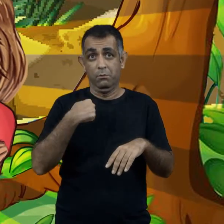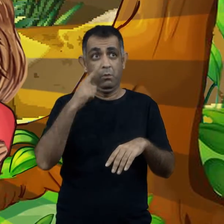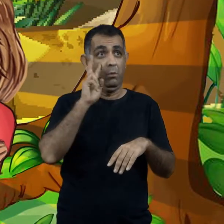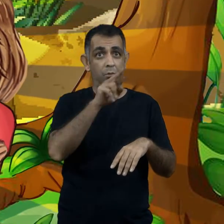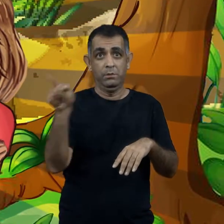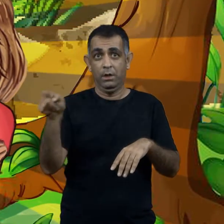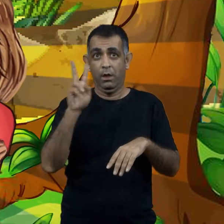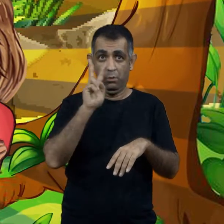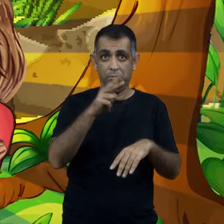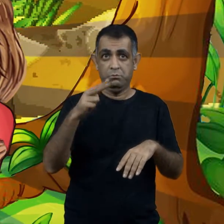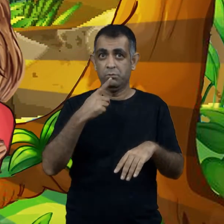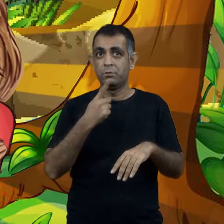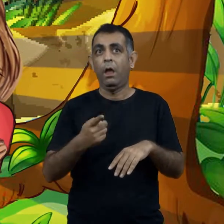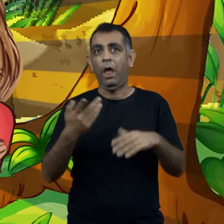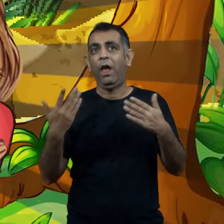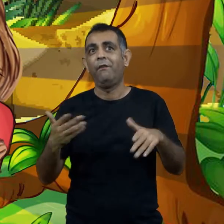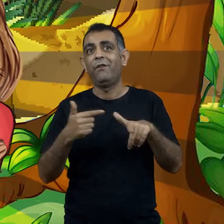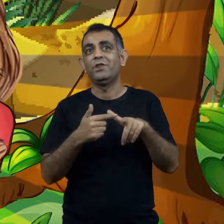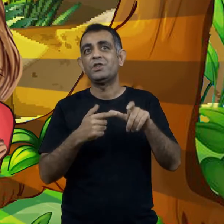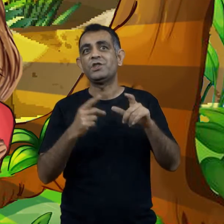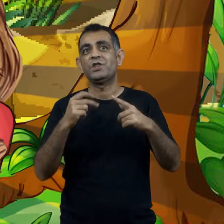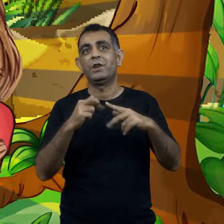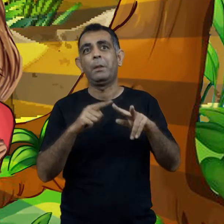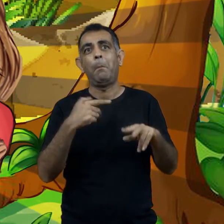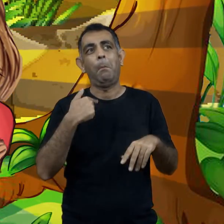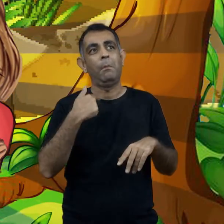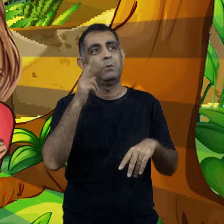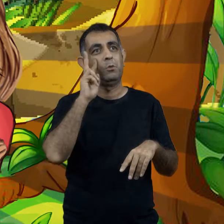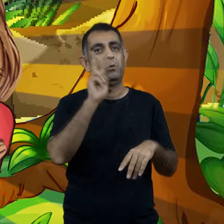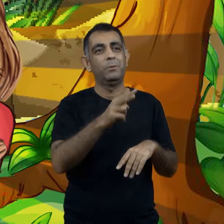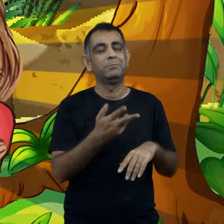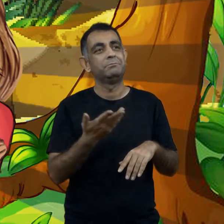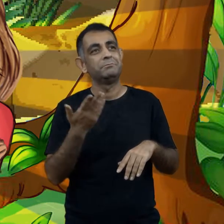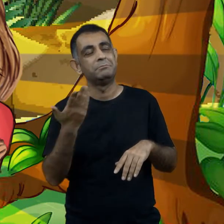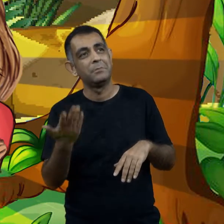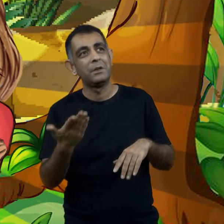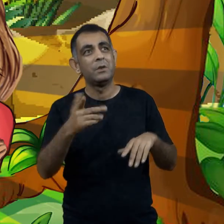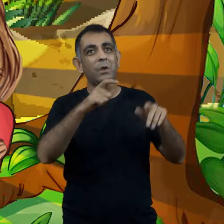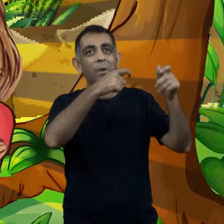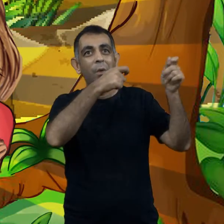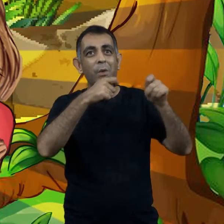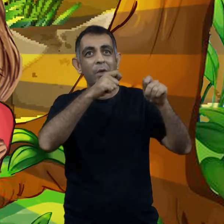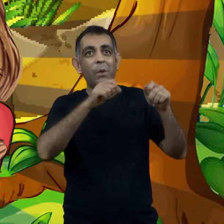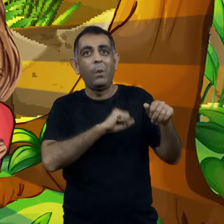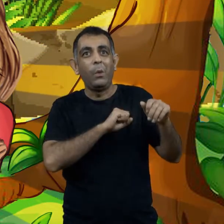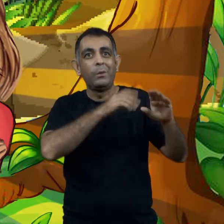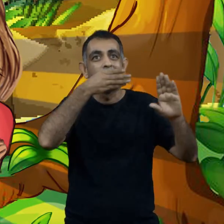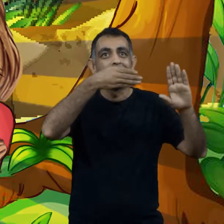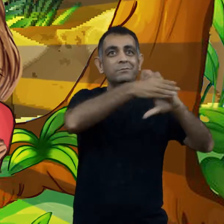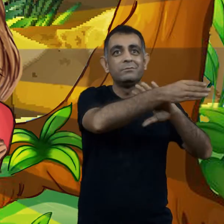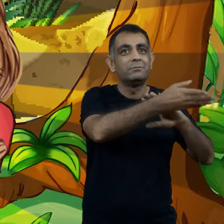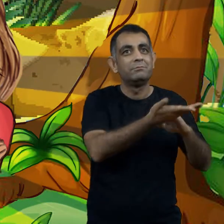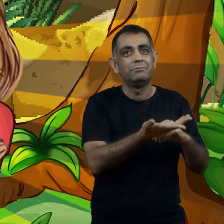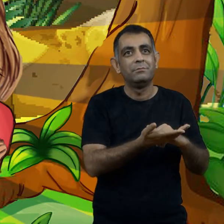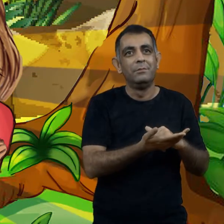Benim gördüğümü sen de görüyor musun? Evet Şirin, ben de görüyorum. Belki de gökkuşağı